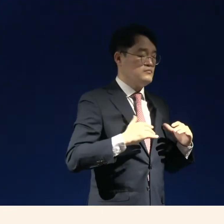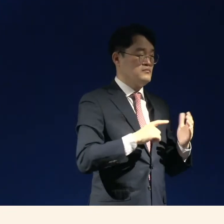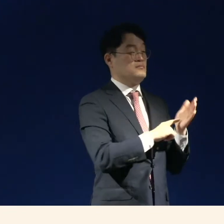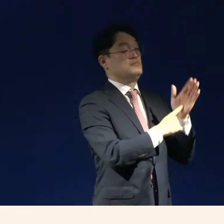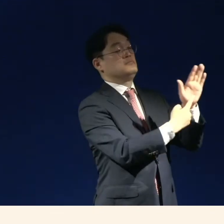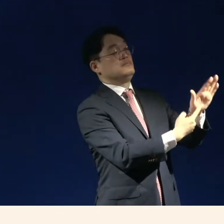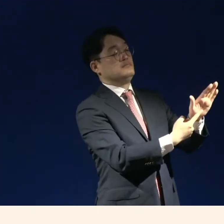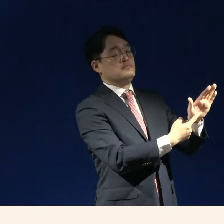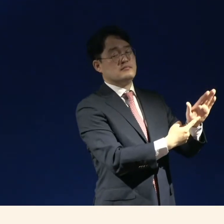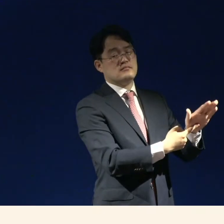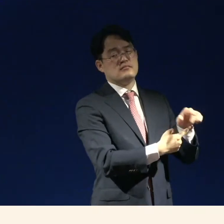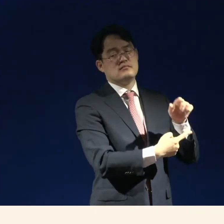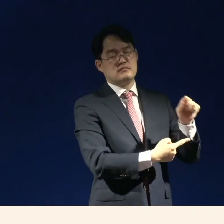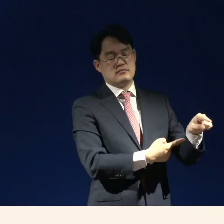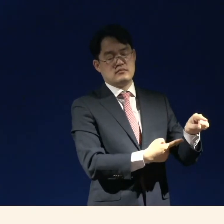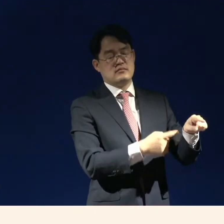거예요.